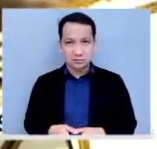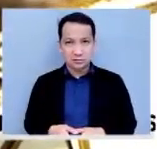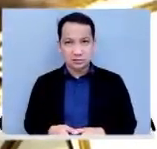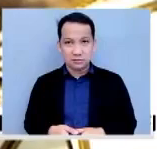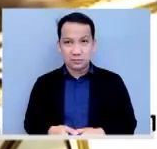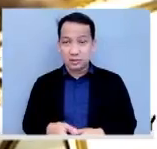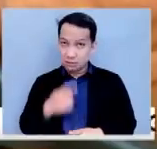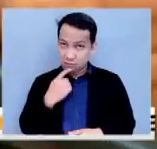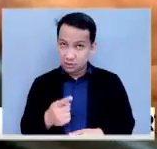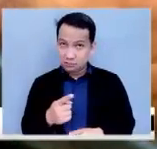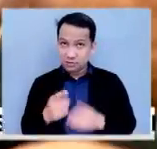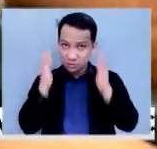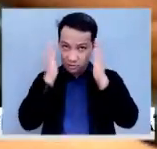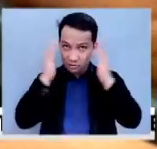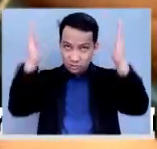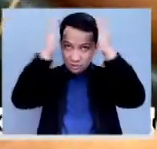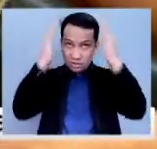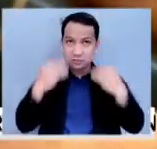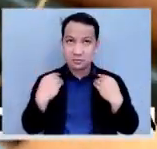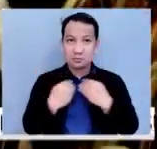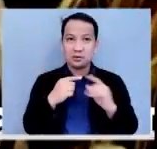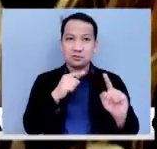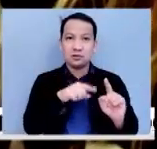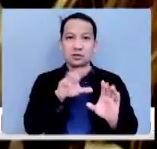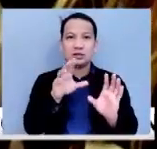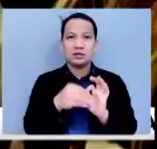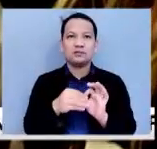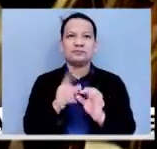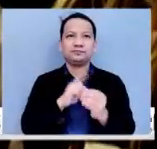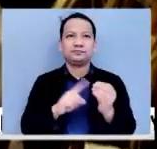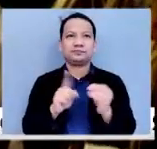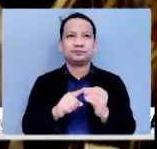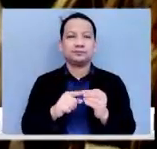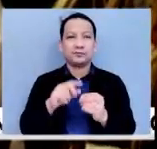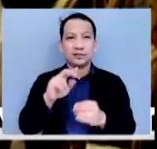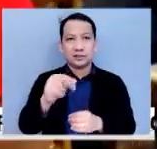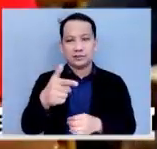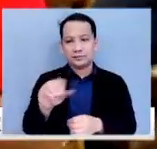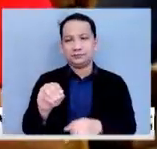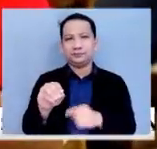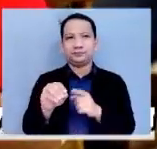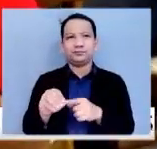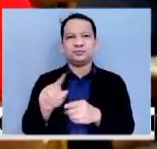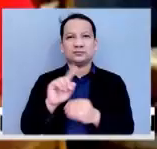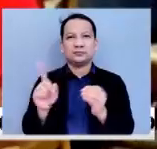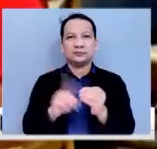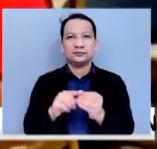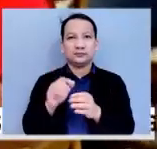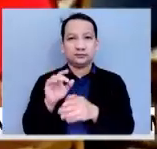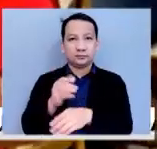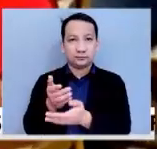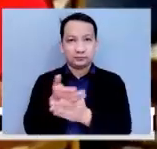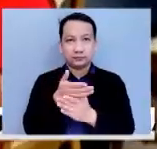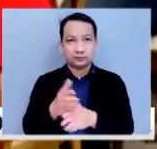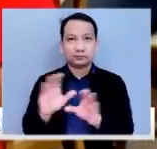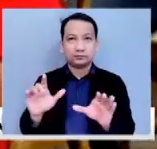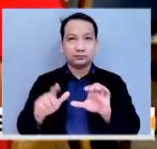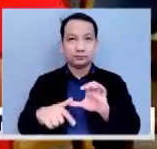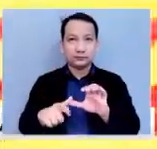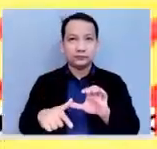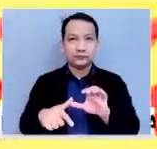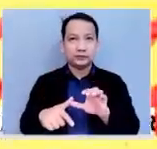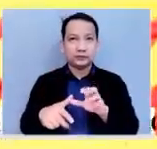Bukod sa pagiging chef, miyembro si Chef Maricel ngayon ng isang non-government organization na nangangalaga sa mga katulad niyang